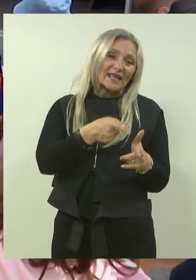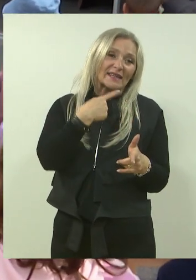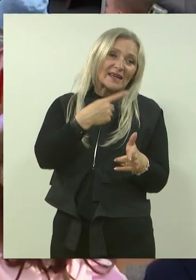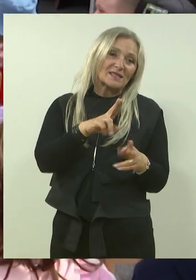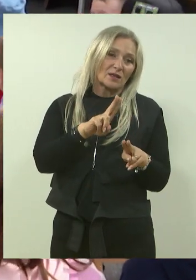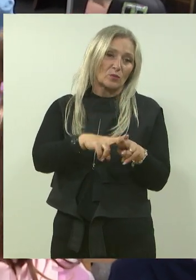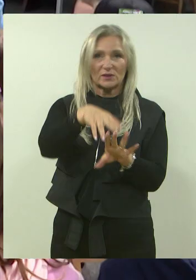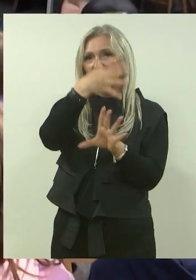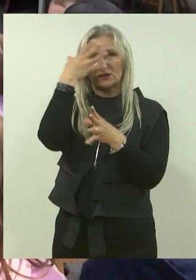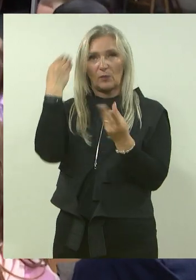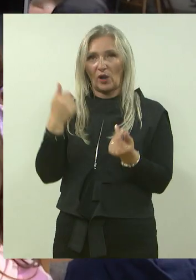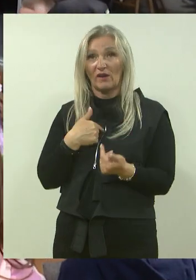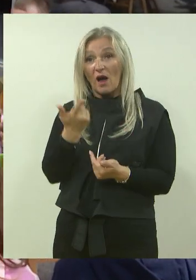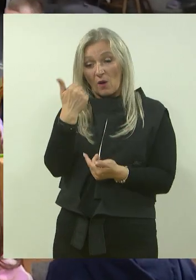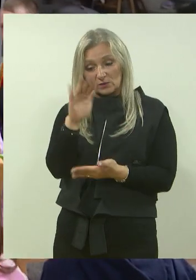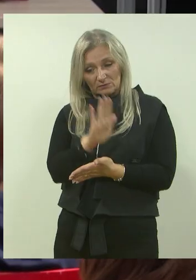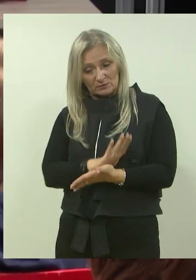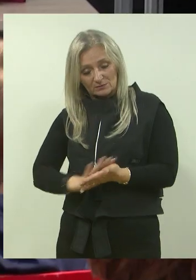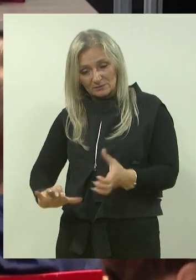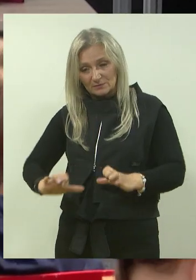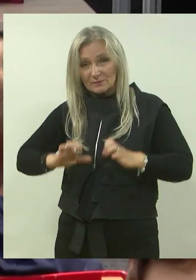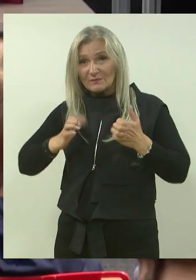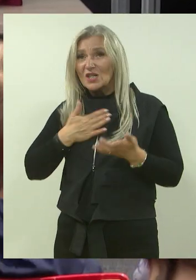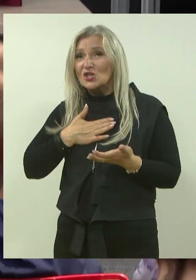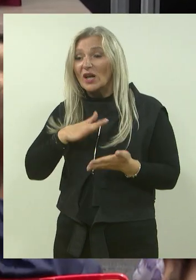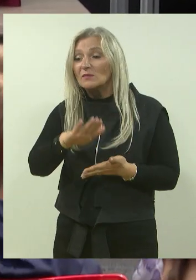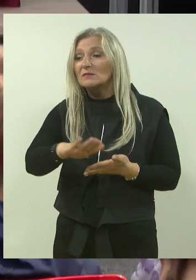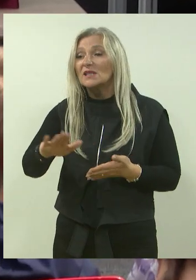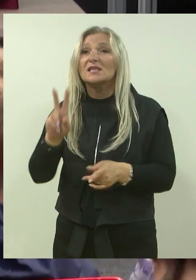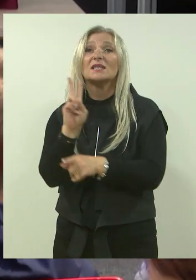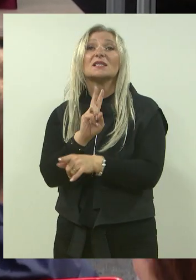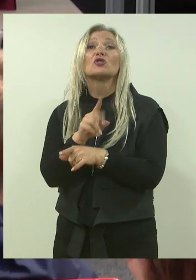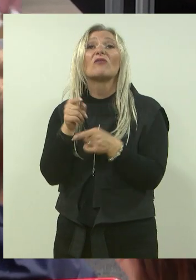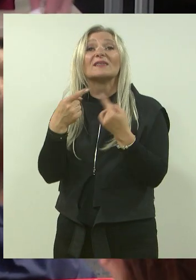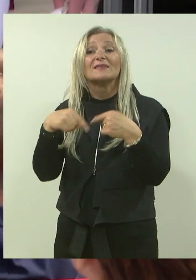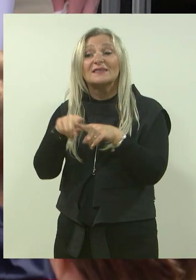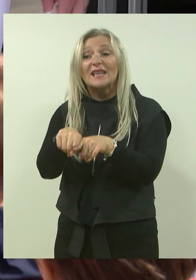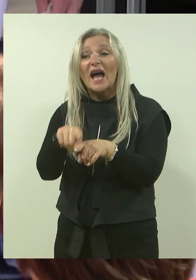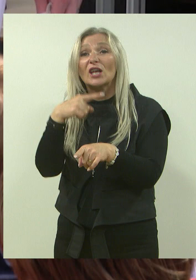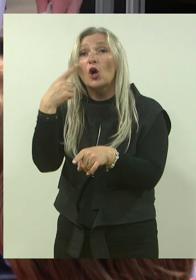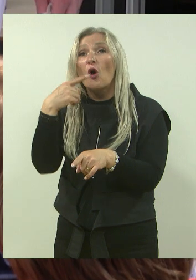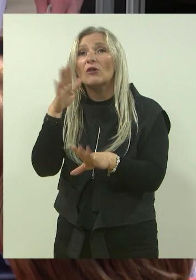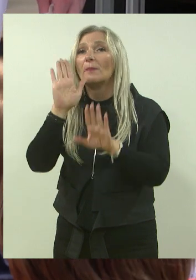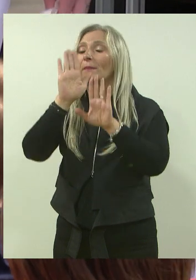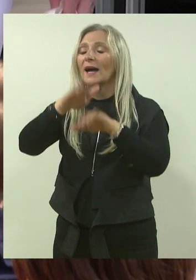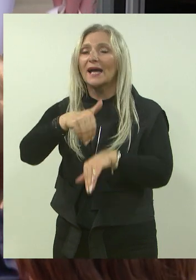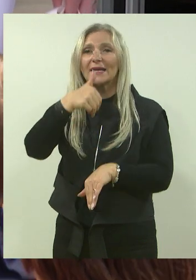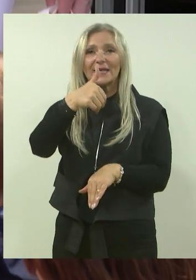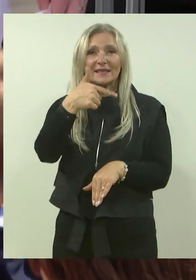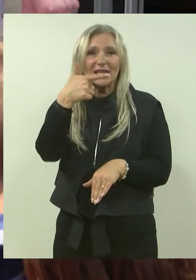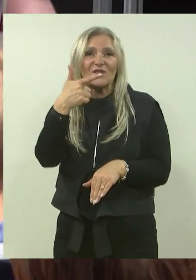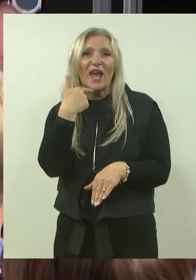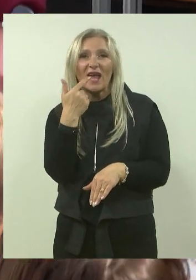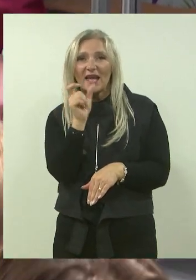ja eto, od najranije dobi želim u djeci sačuvati taj govor, pa barem da im jedna riječ, dvije